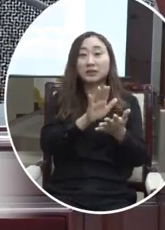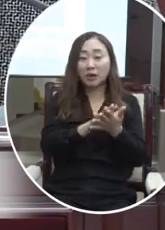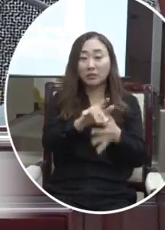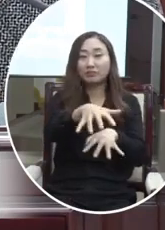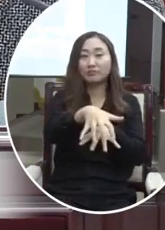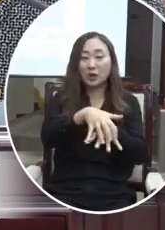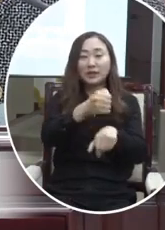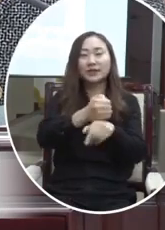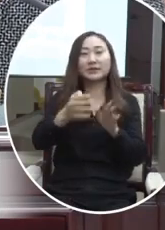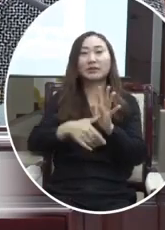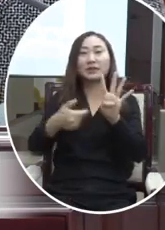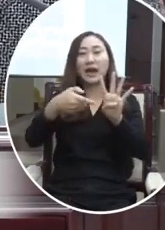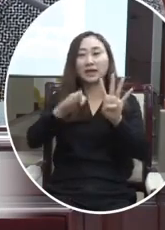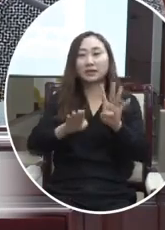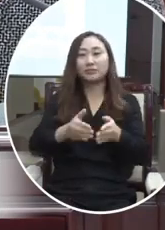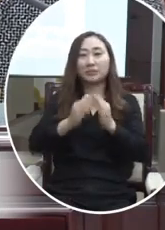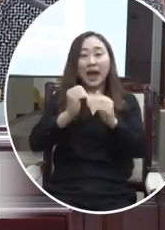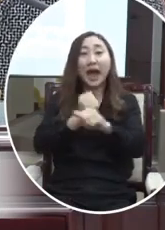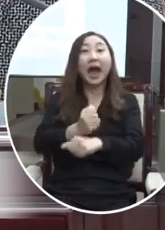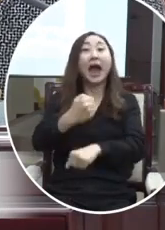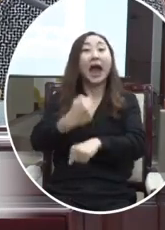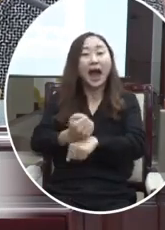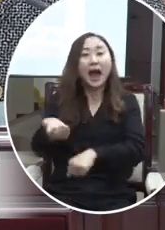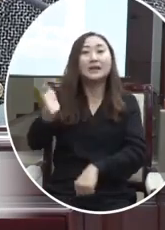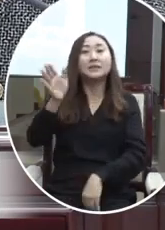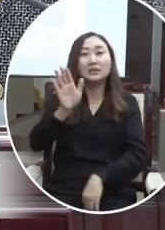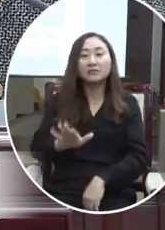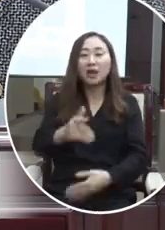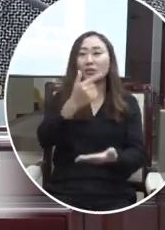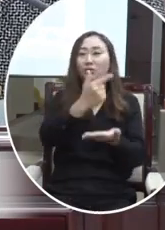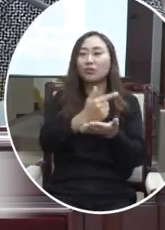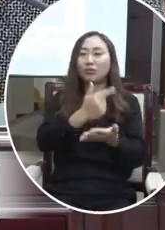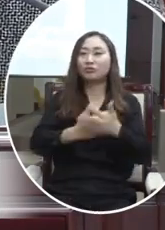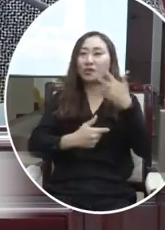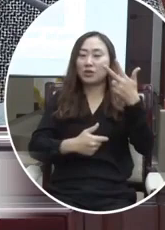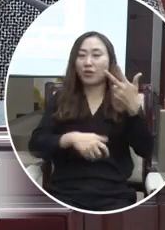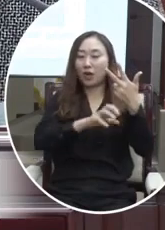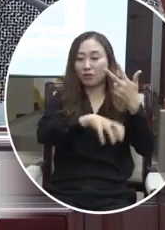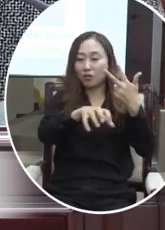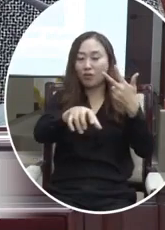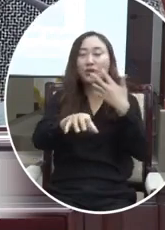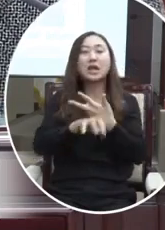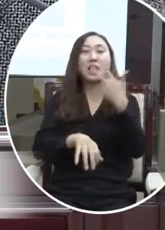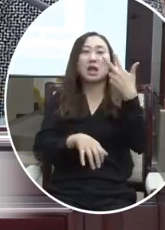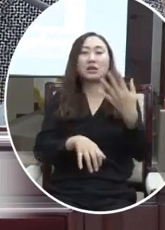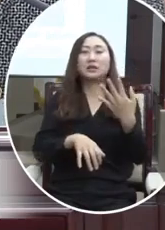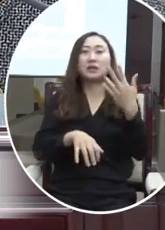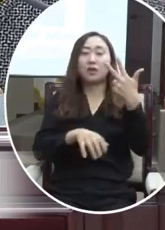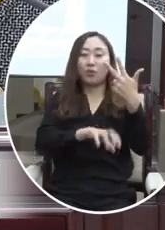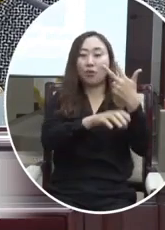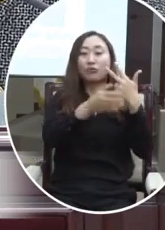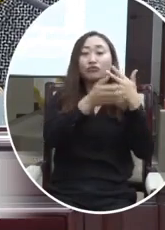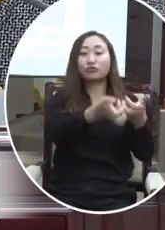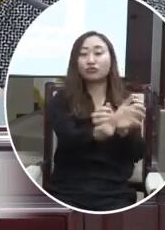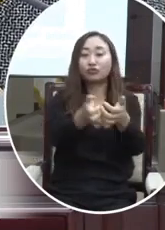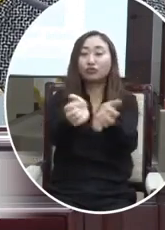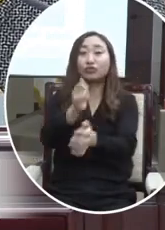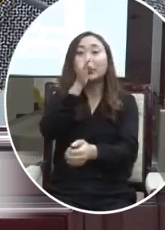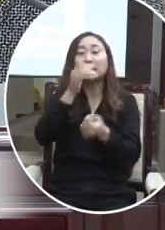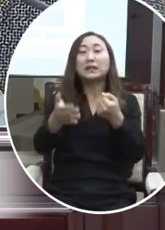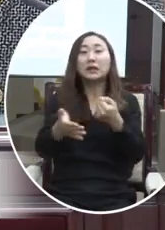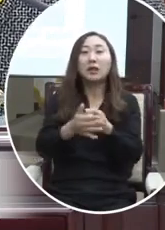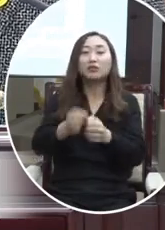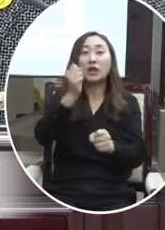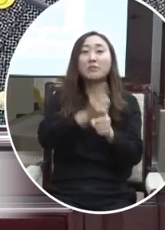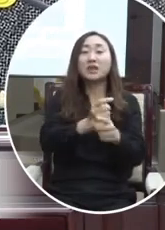탄소중립 추진단을 4급 국장급으로 신설하려 했으나 이미 노원구에 7개의 4급 국장급이 있어 더 이상의 신설은